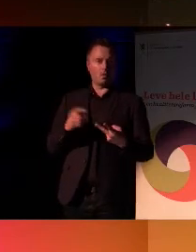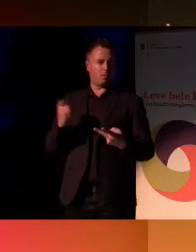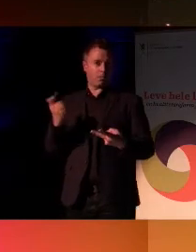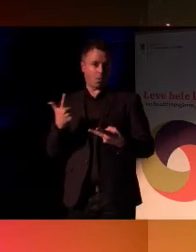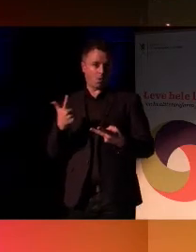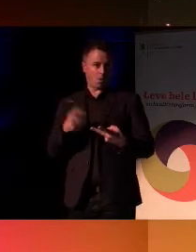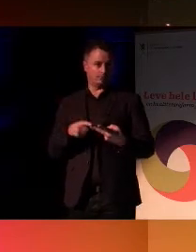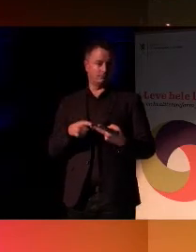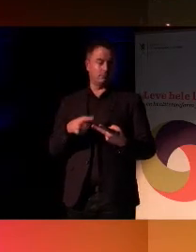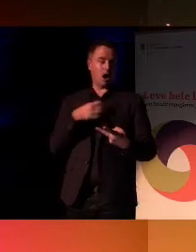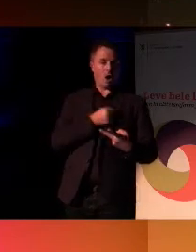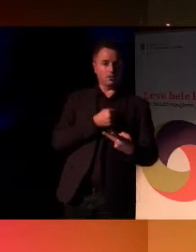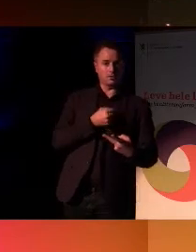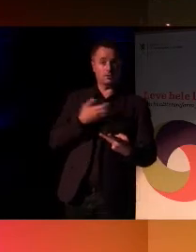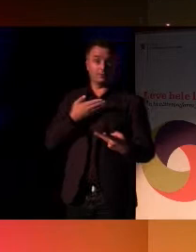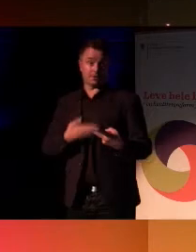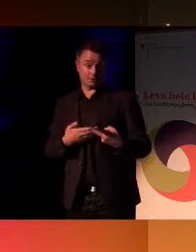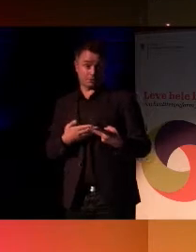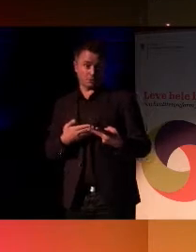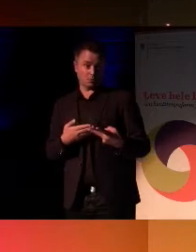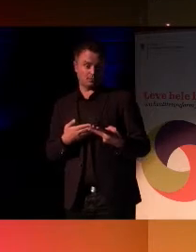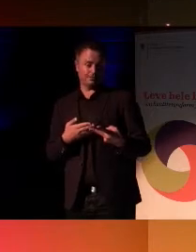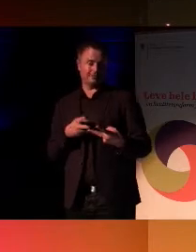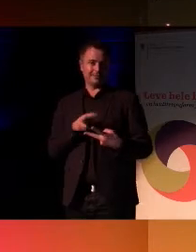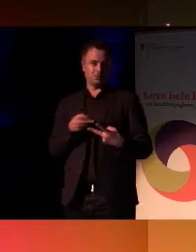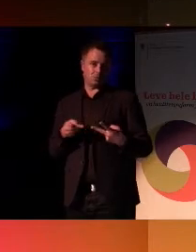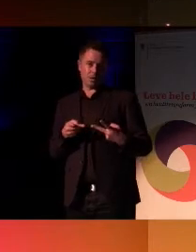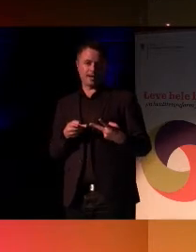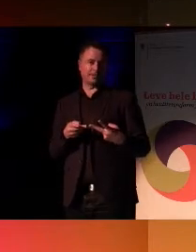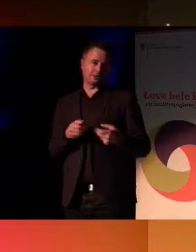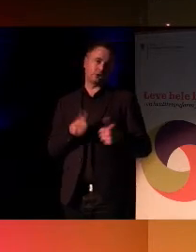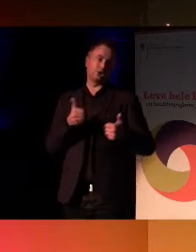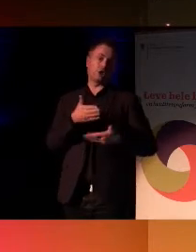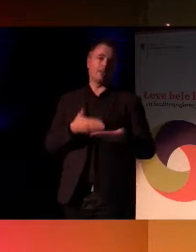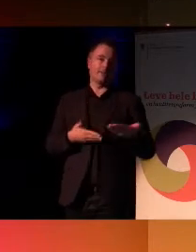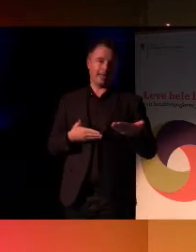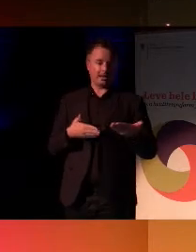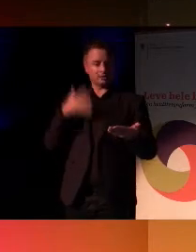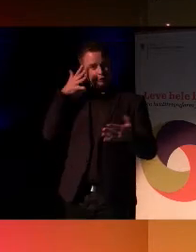og depresjon, som utgjør største andelen av psykiske lidelser i samfunnet vårt.